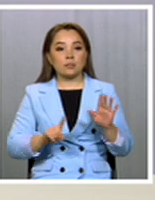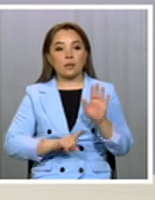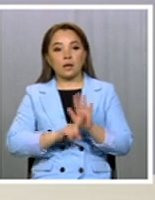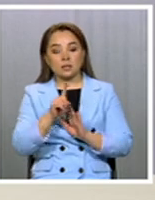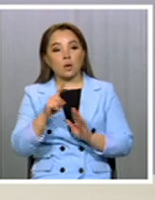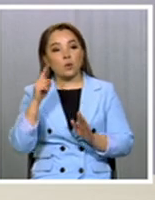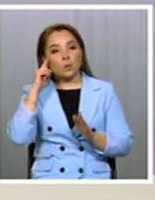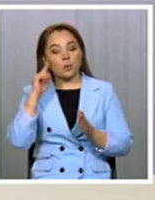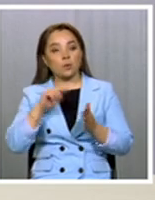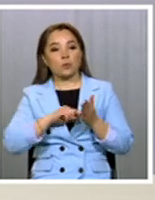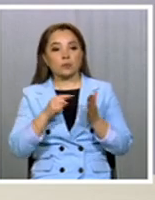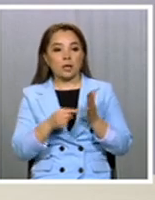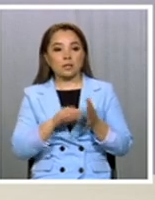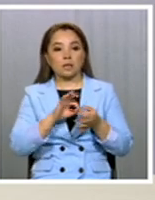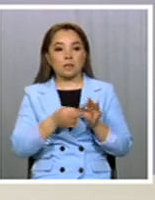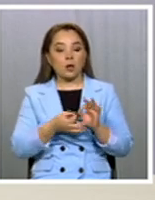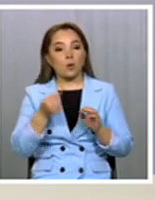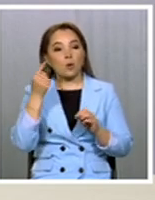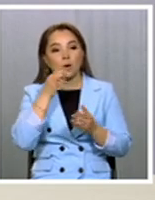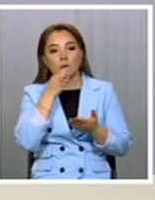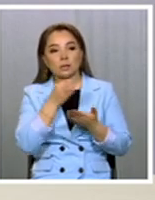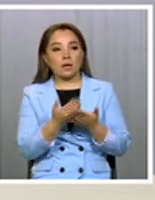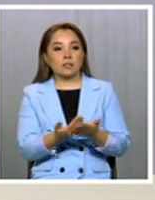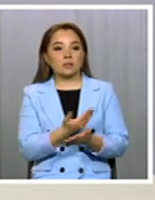ойтүрткі сұрақтарға ойланып көрейік.